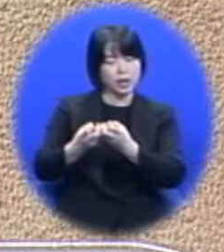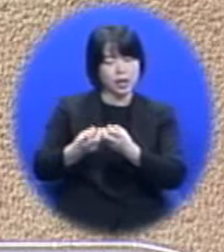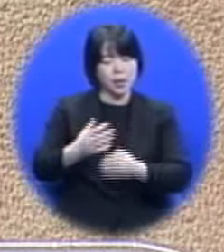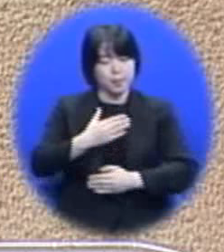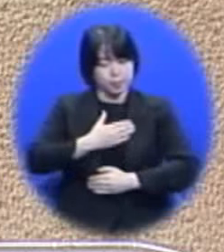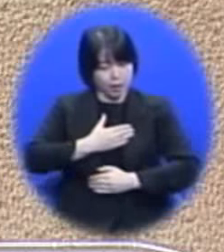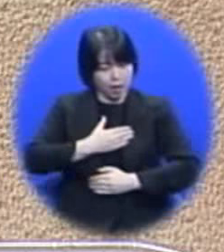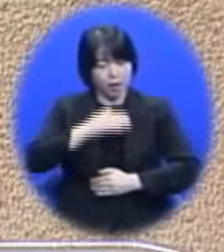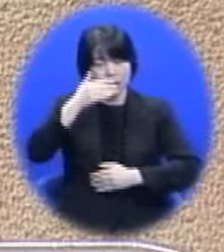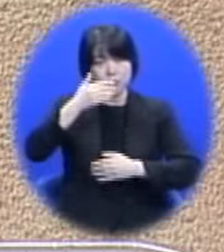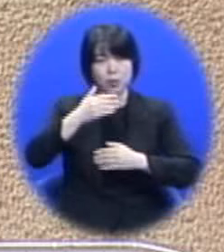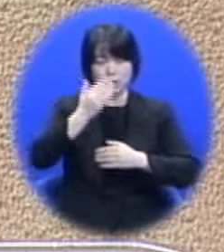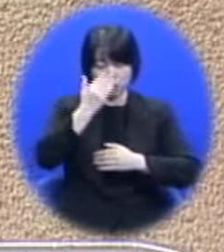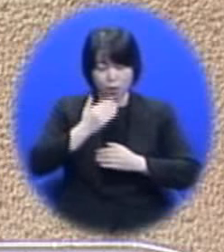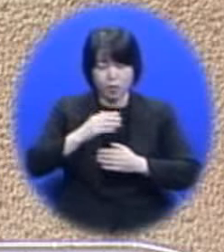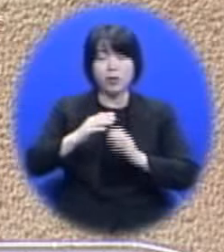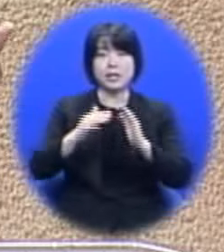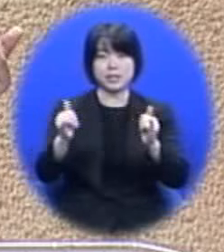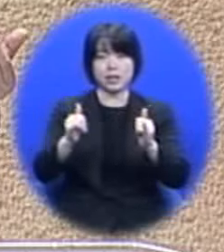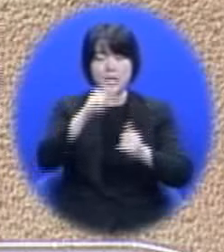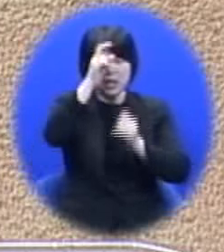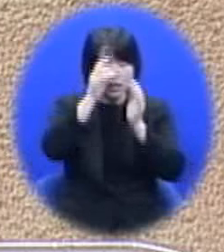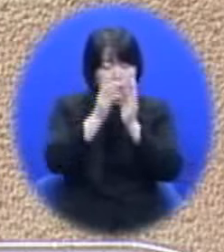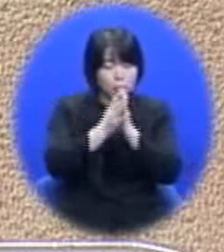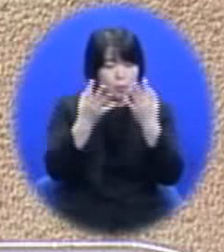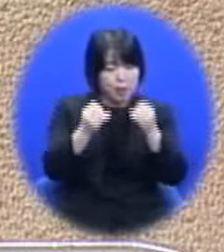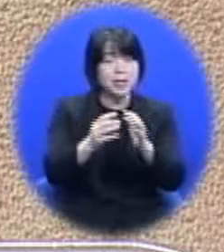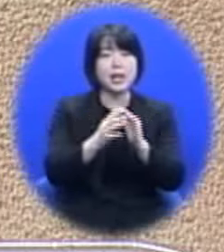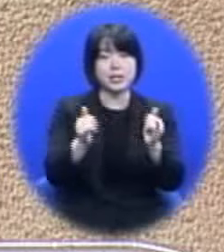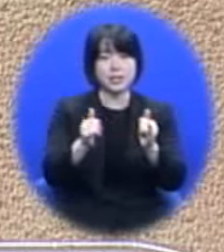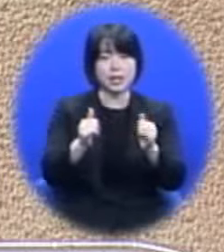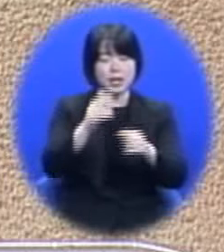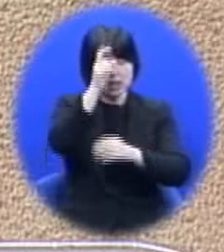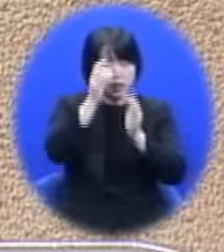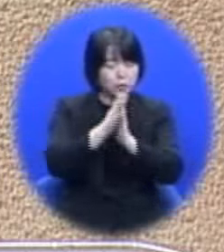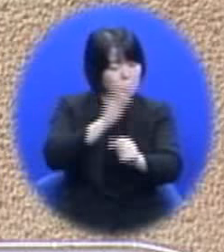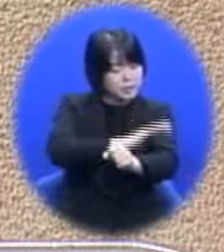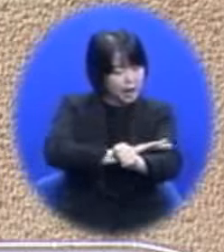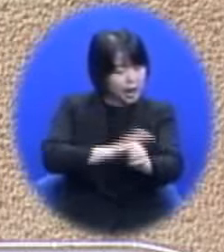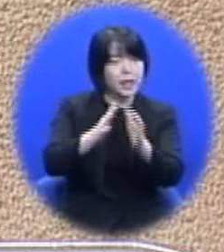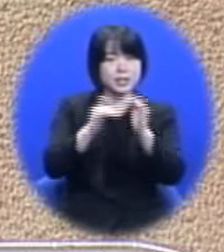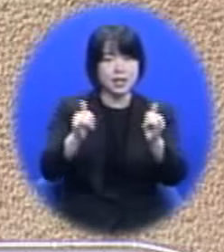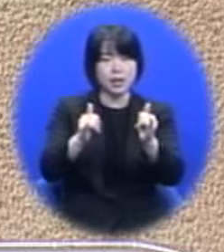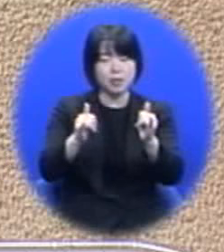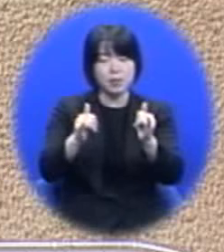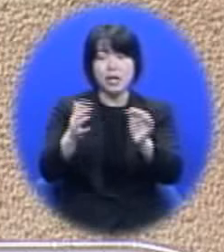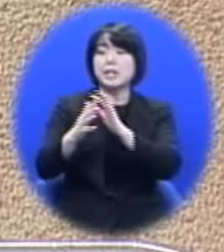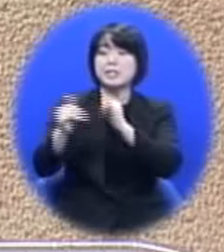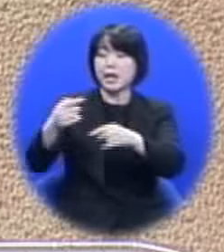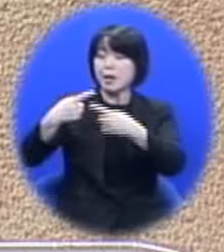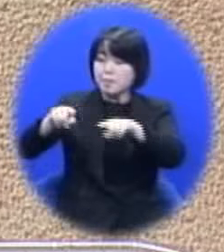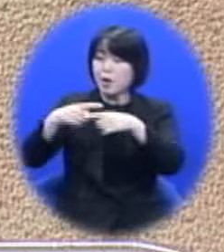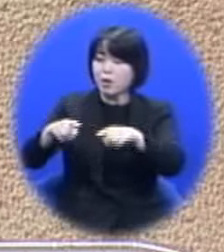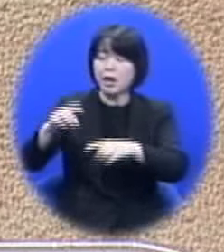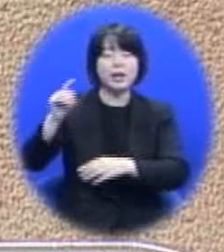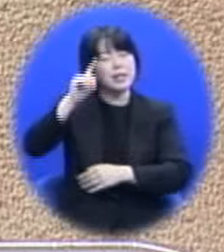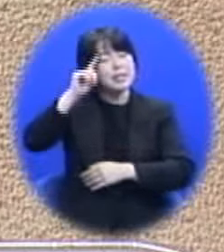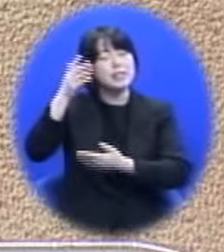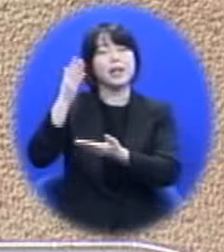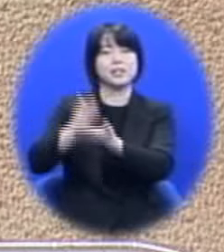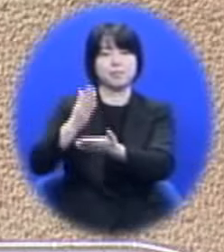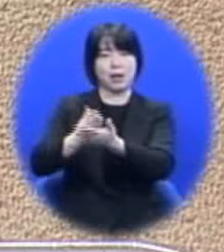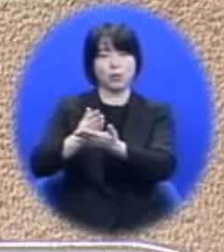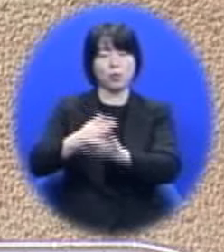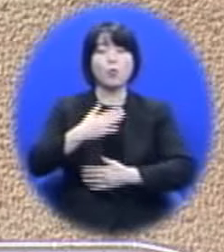경건하게, 참 경건한 사람이다, 기도 많이 하는 사람이다, 기도 잘하는 사람이다, 이런 사람들에 대한 평가에 신경 쓰지 말고